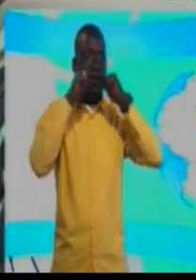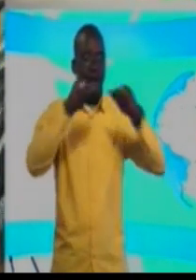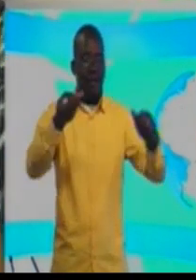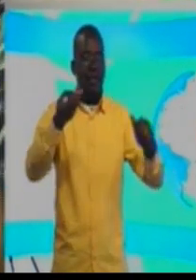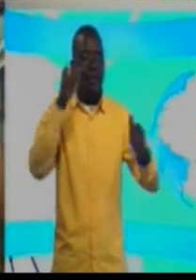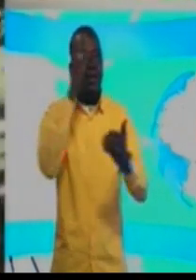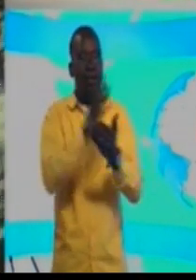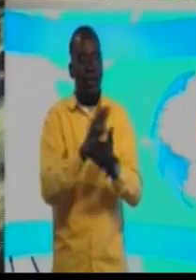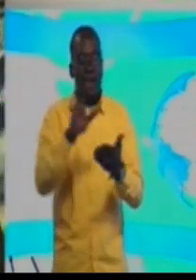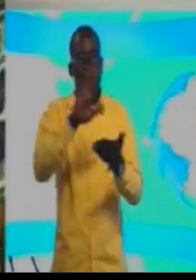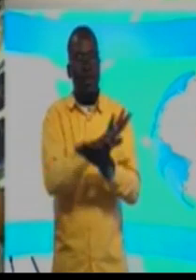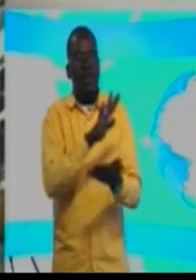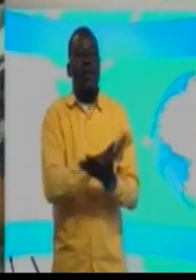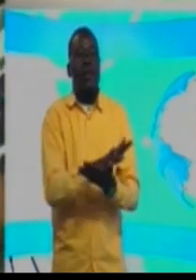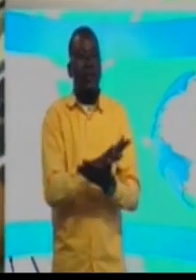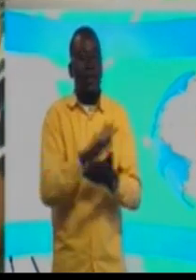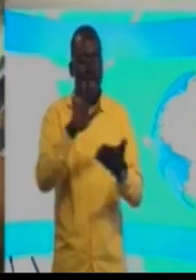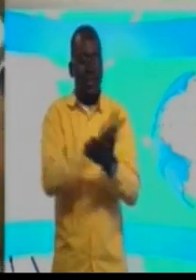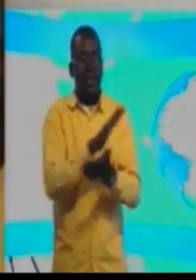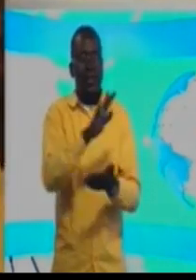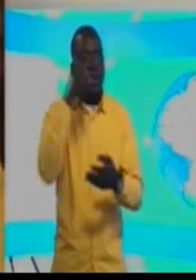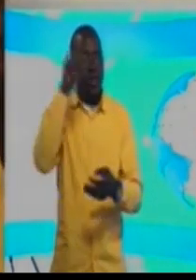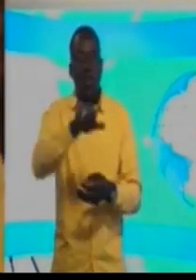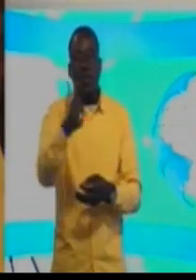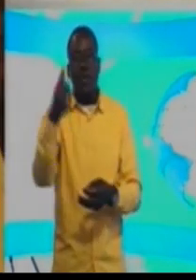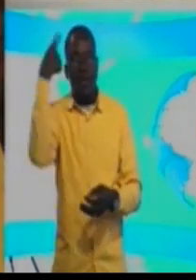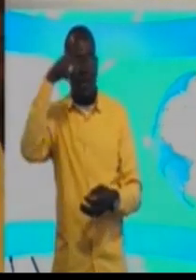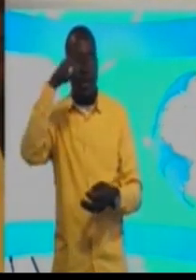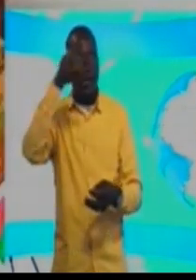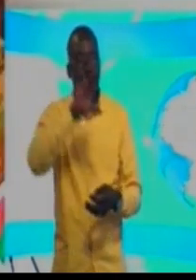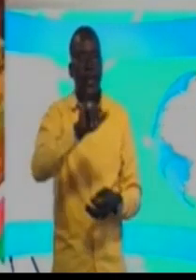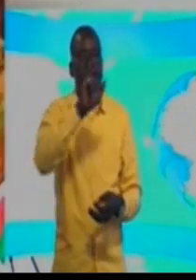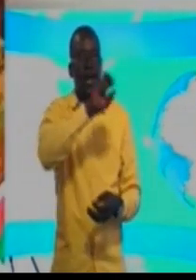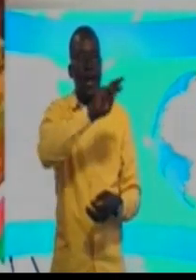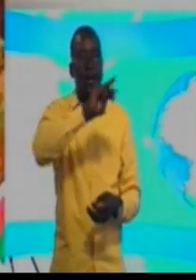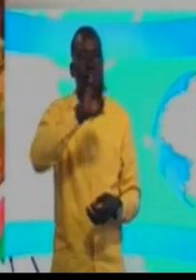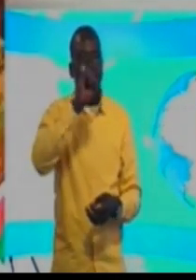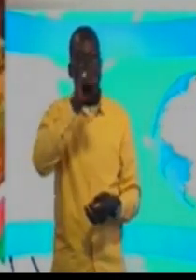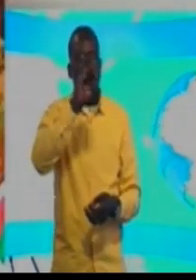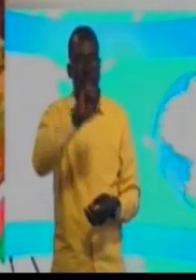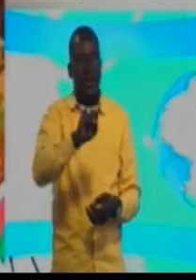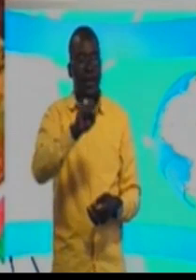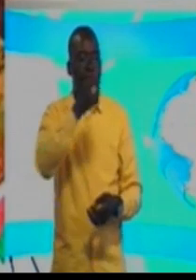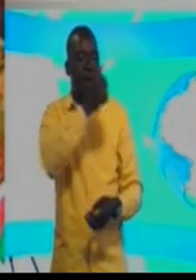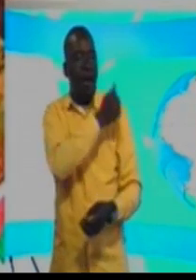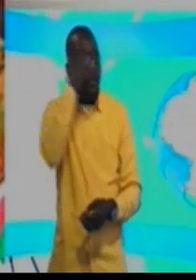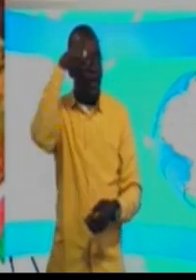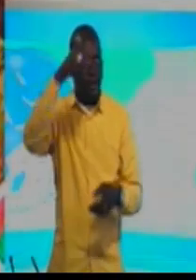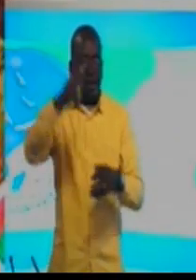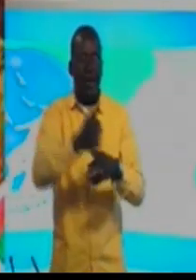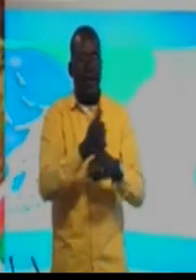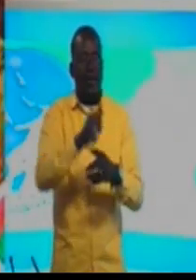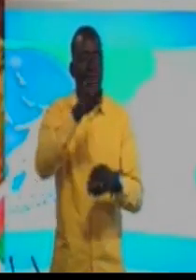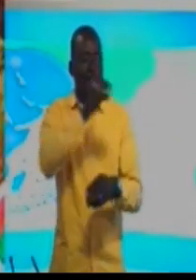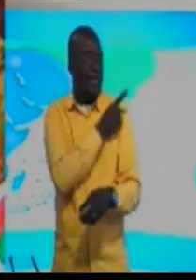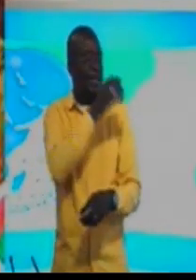dossiers Pont-Nazinon, un dossier connexe au dossier Poudrière de Yimdi. L'affaire Auguste-Denis Barry, poursuivie en 2017